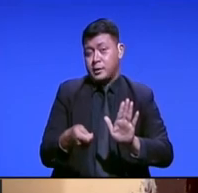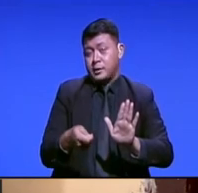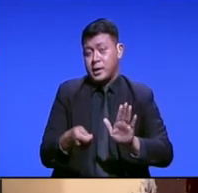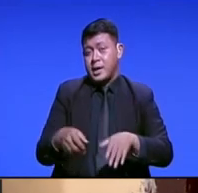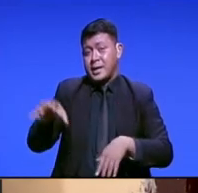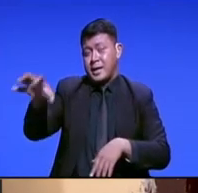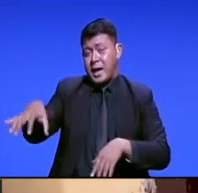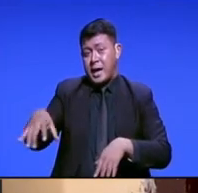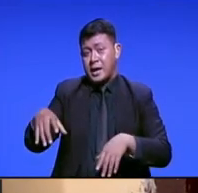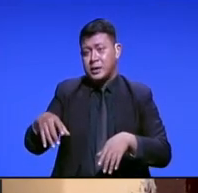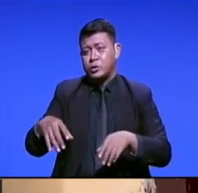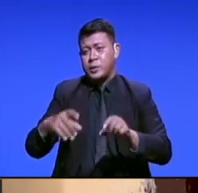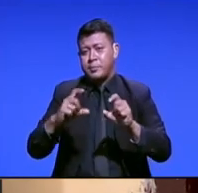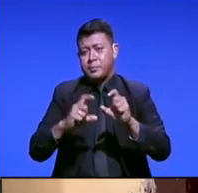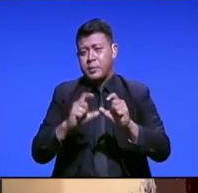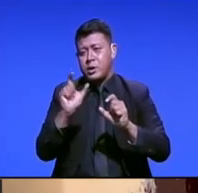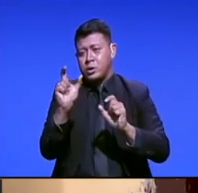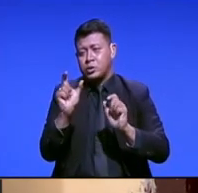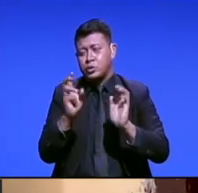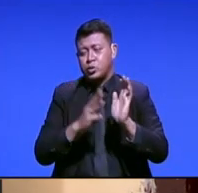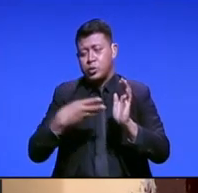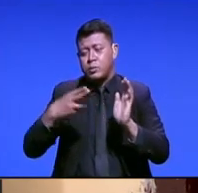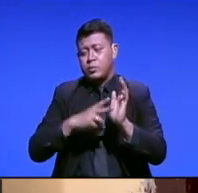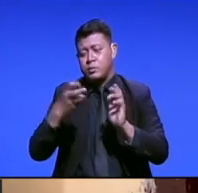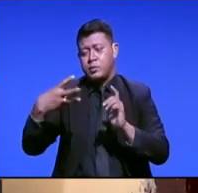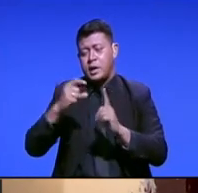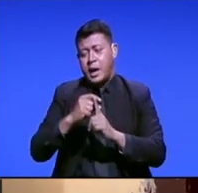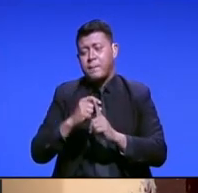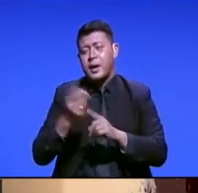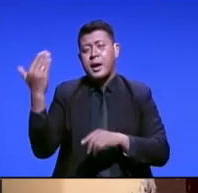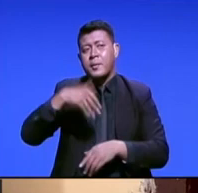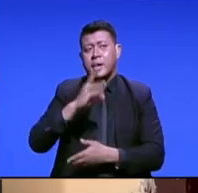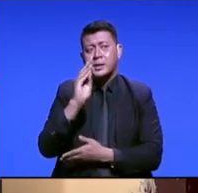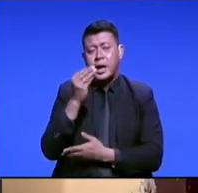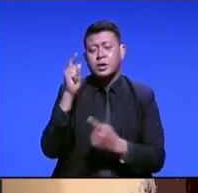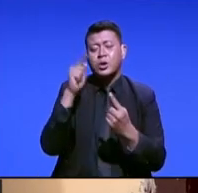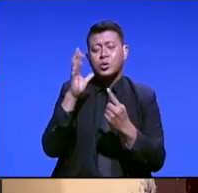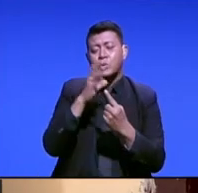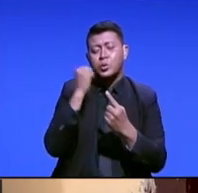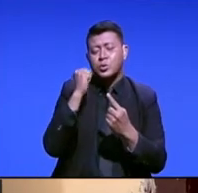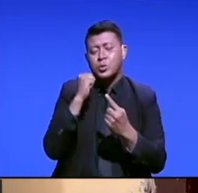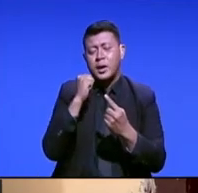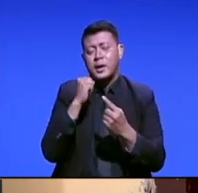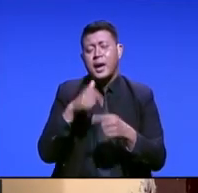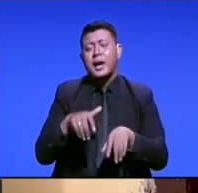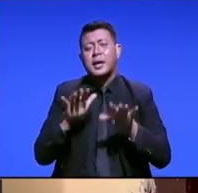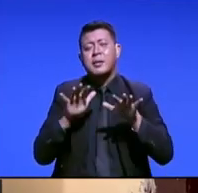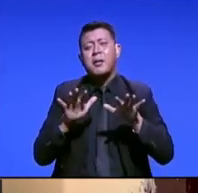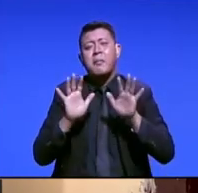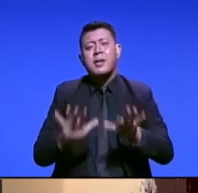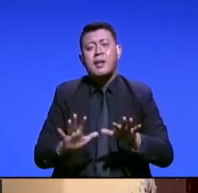6 bulan di daerah di Sumenep, saya kembali lagi ke Jakarta, tetap dengan tujuan awal. Jadi sampai hari ini bertahan di